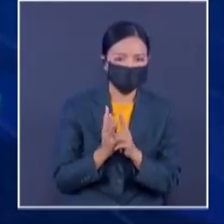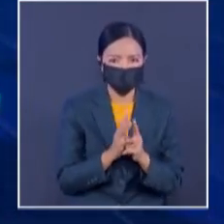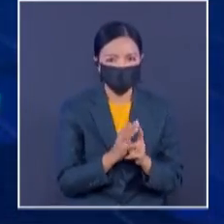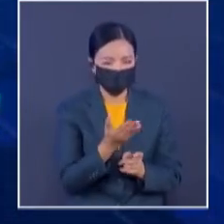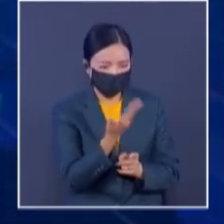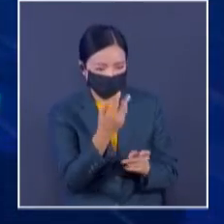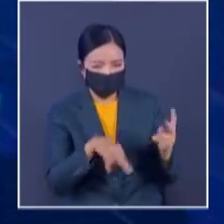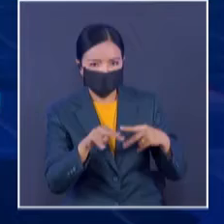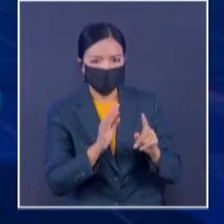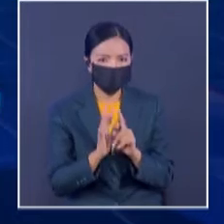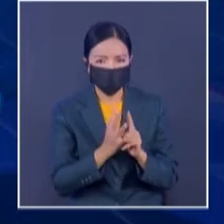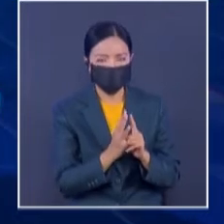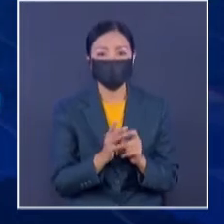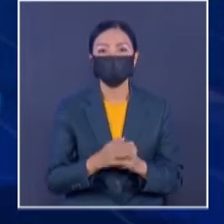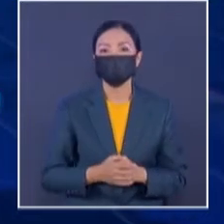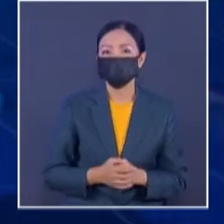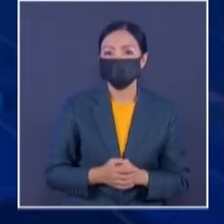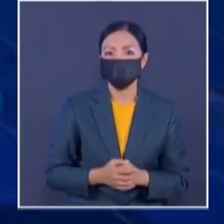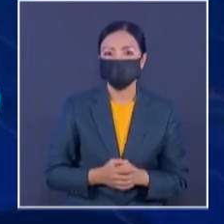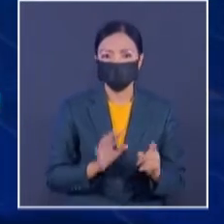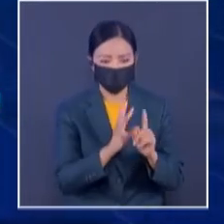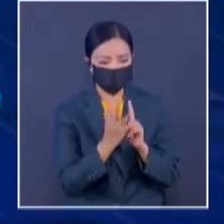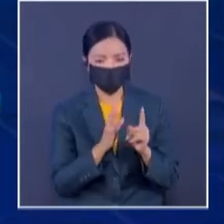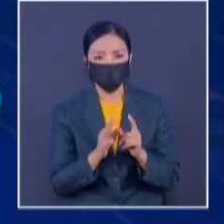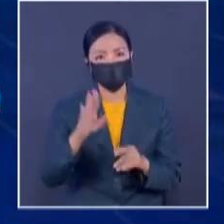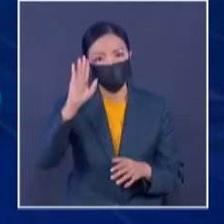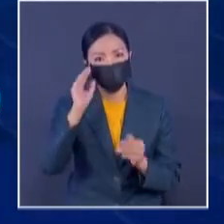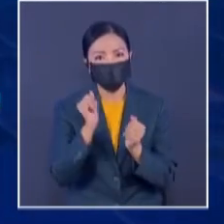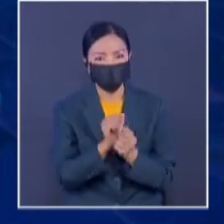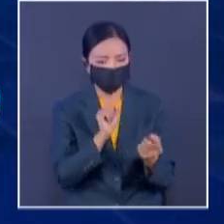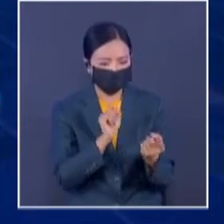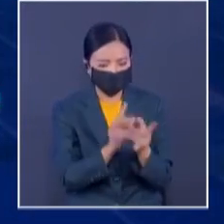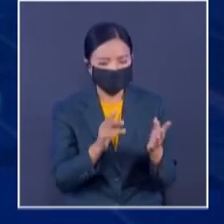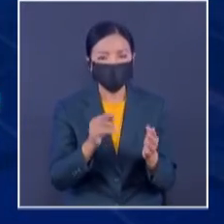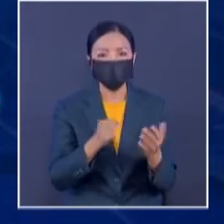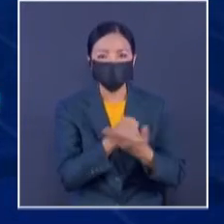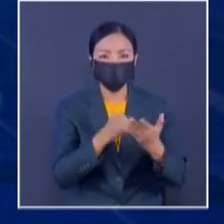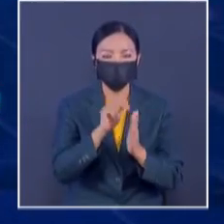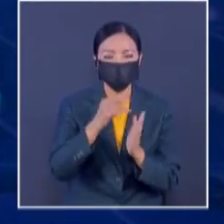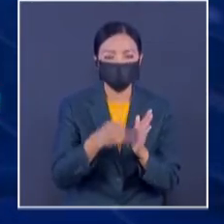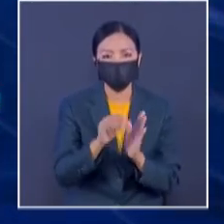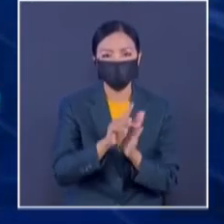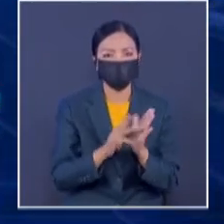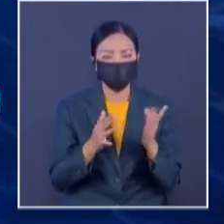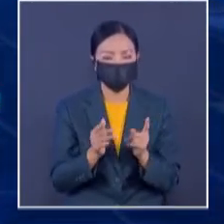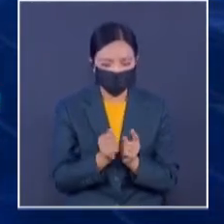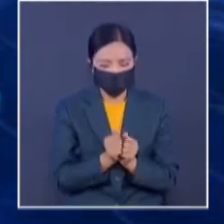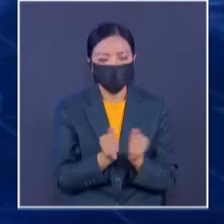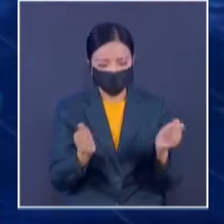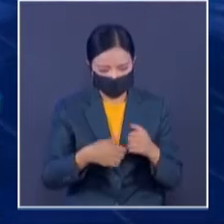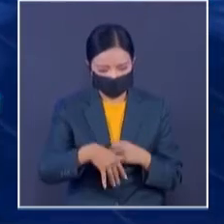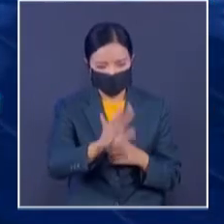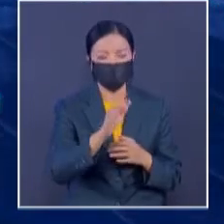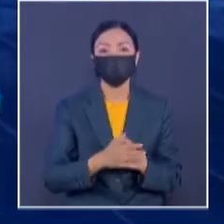ขอตรวจค้นในวันนั้นซึ่งแน่นอนครับการตรวจค้นตำรวจแจ้งว่าไม่พบสิ่งผิดกฎหมายหรือว่ายาเสพติดเลยปล่อยตัวกลับไป